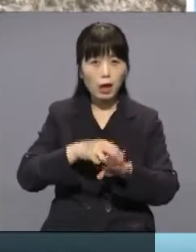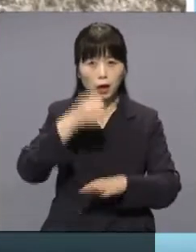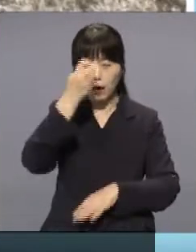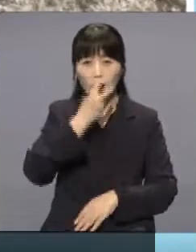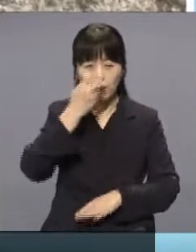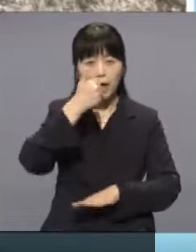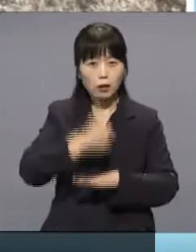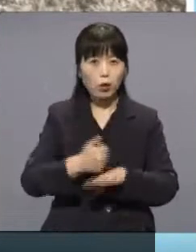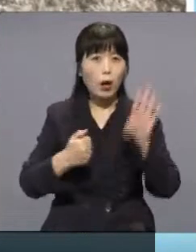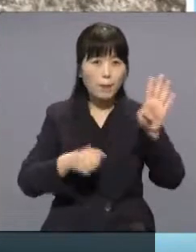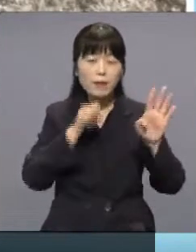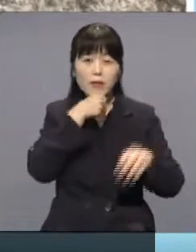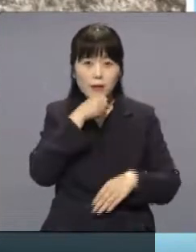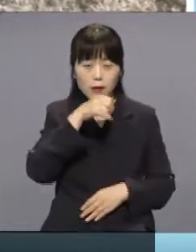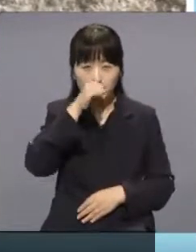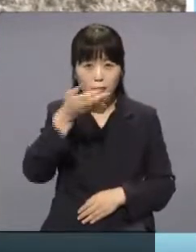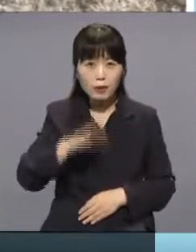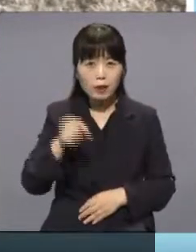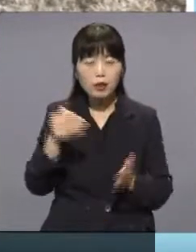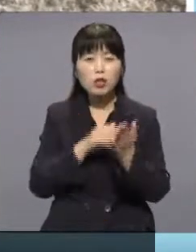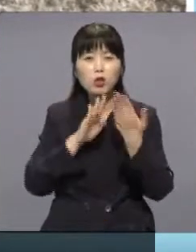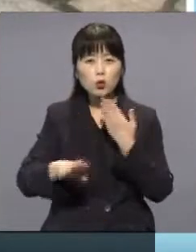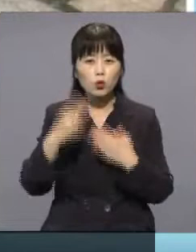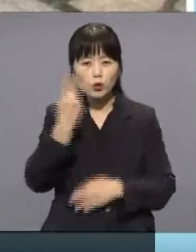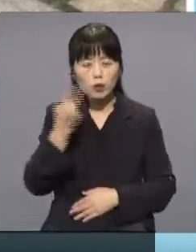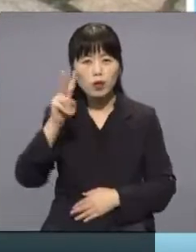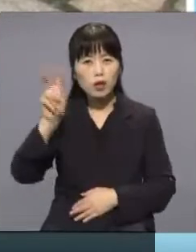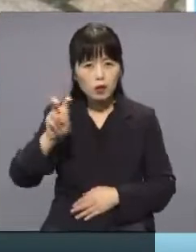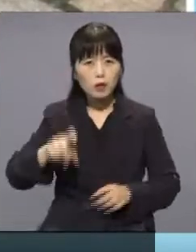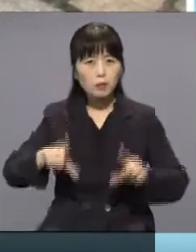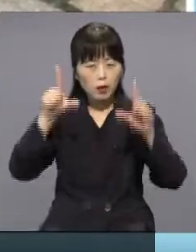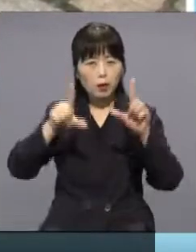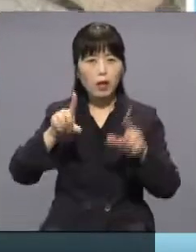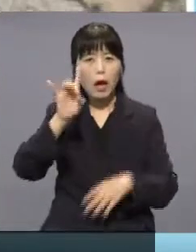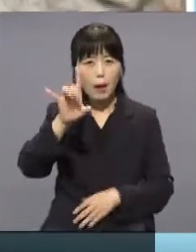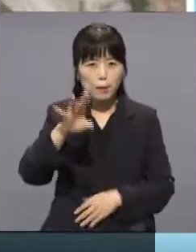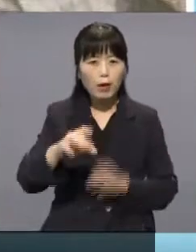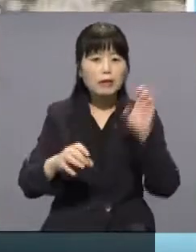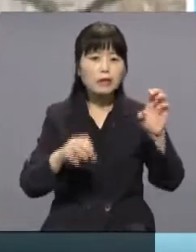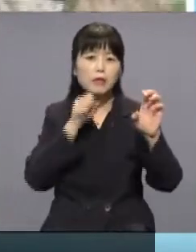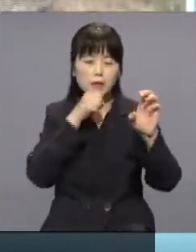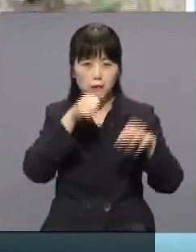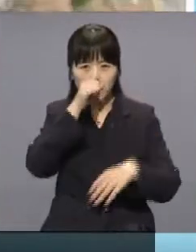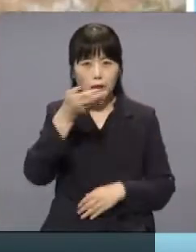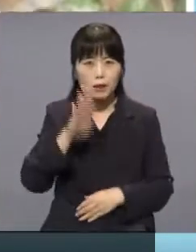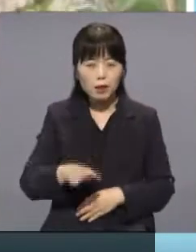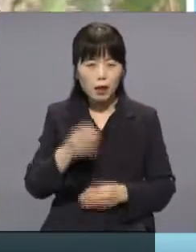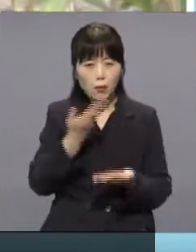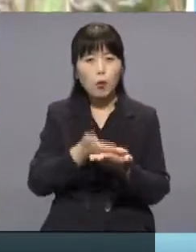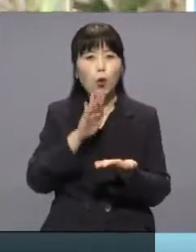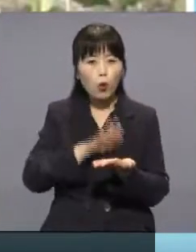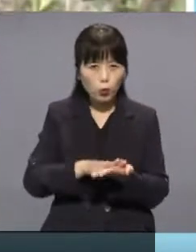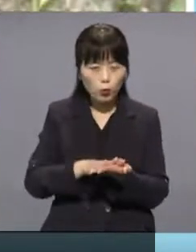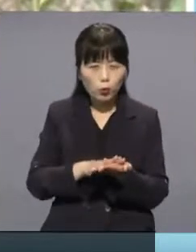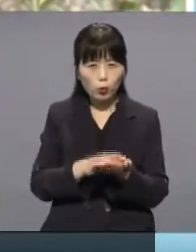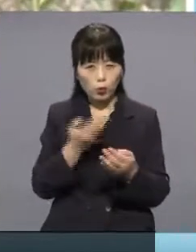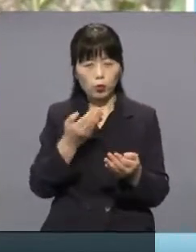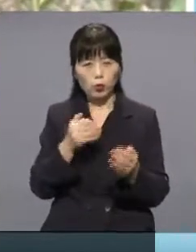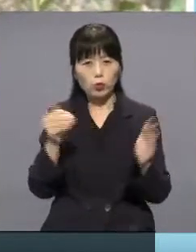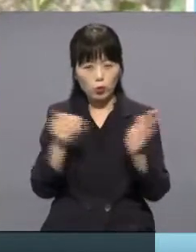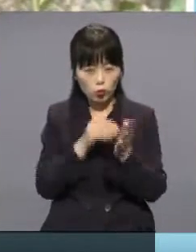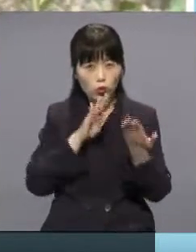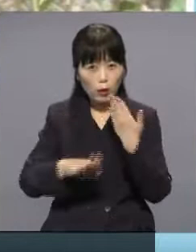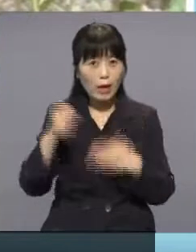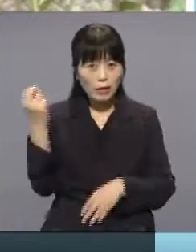검과 결과가 비등급이 나왔거든요 근데 그 이후 2020년에 한 차례 C 등급이 나왔습니다 하지만 이제 보수 보강공사를 거치고 나서